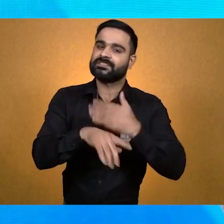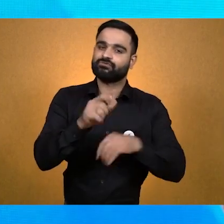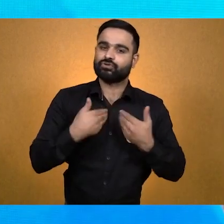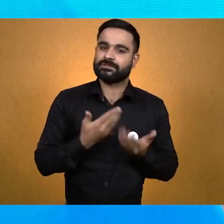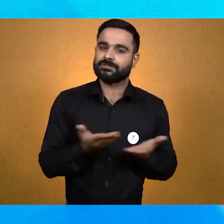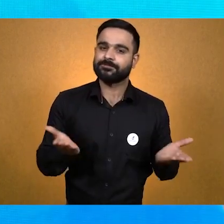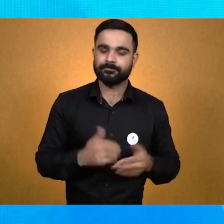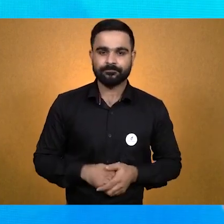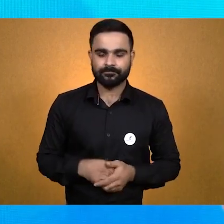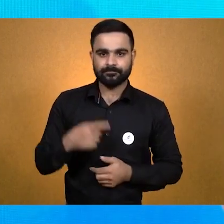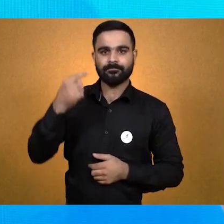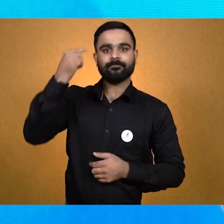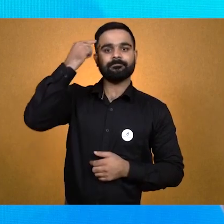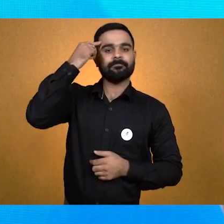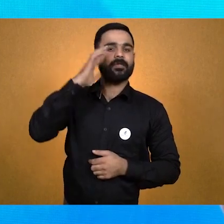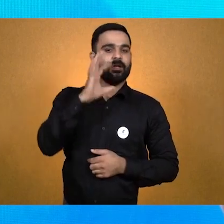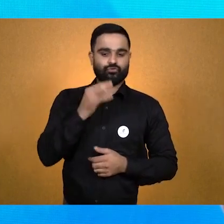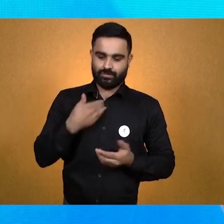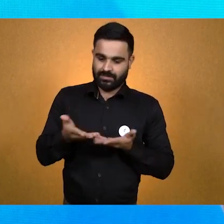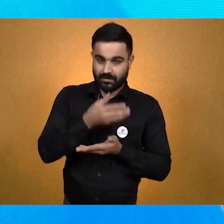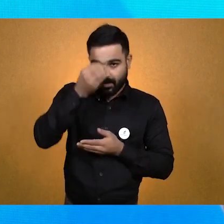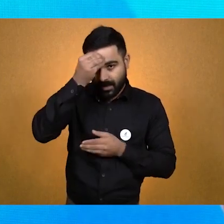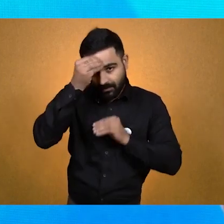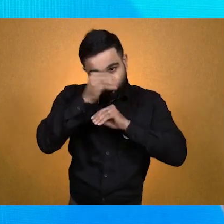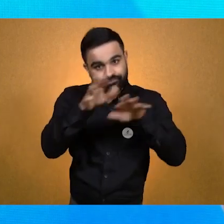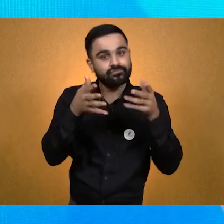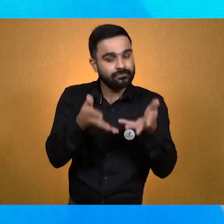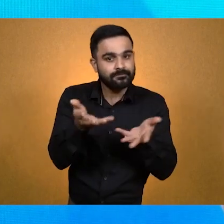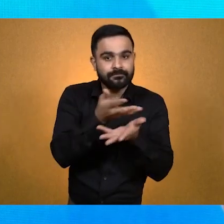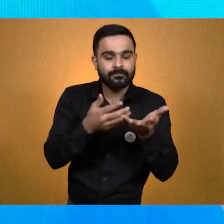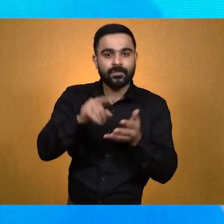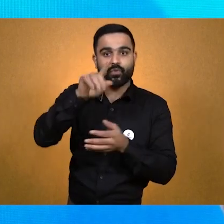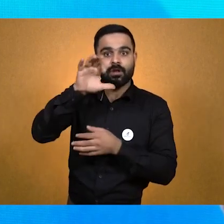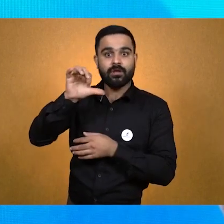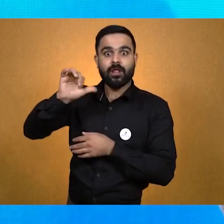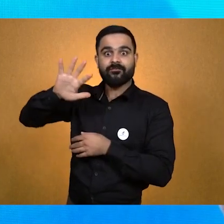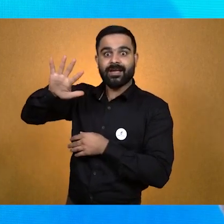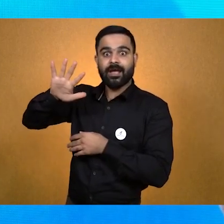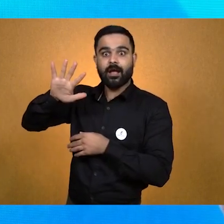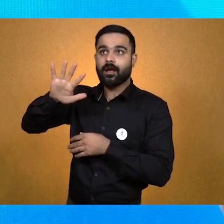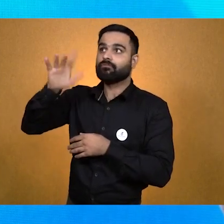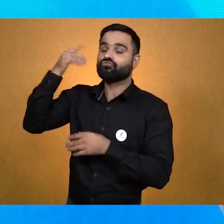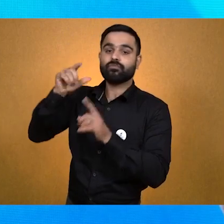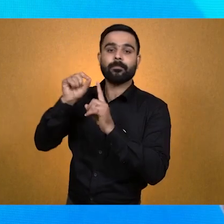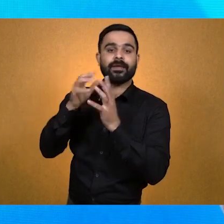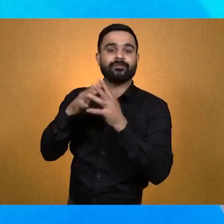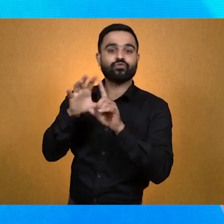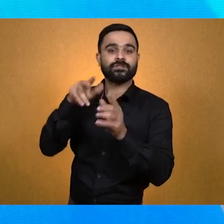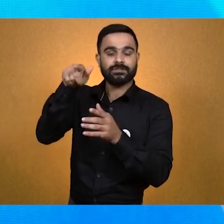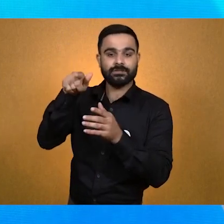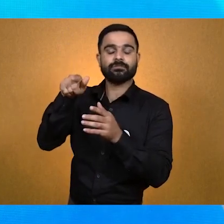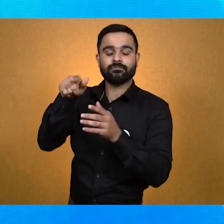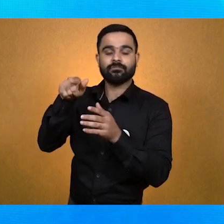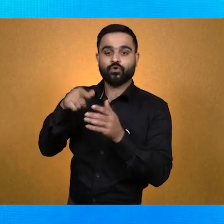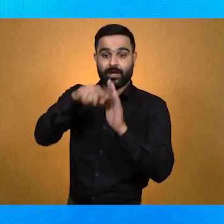और सोचने की बात यह है, आज अगर हम अवेयरनेस की बात करें, 1995 का जो बिल्डिंग कोड है या